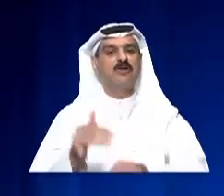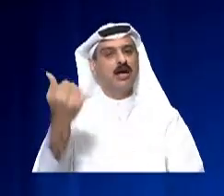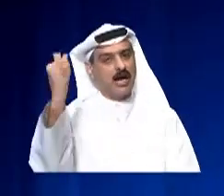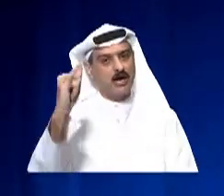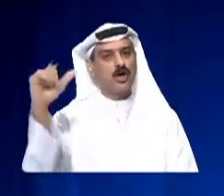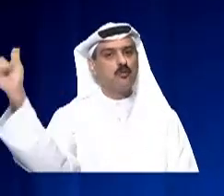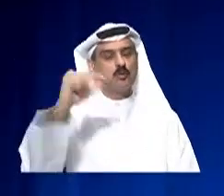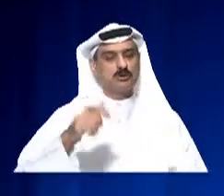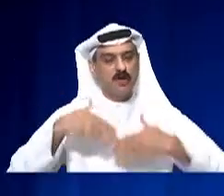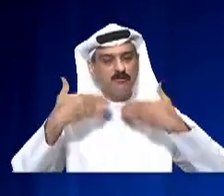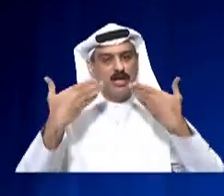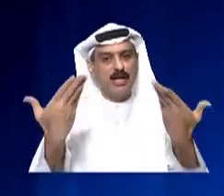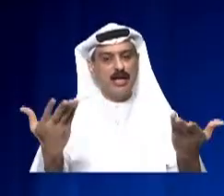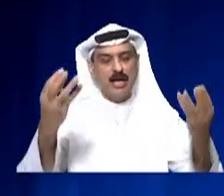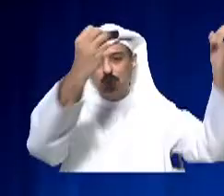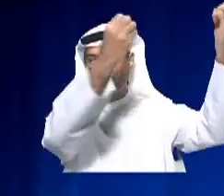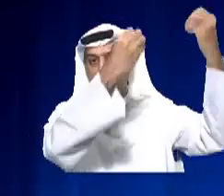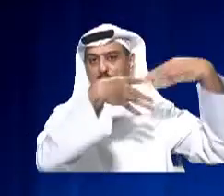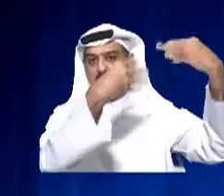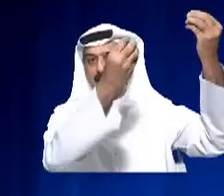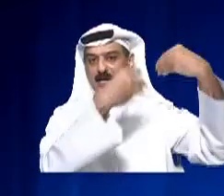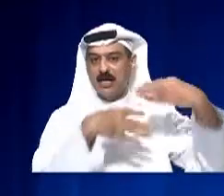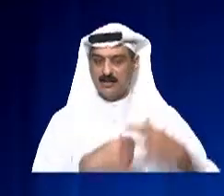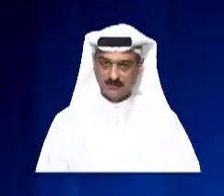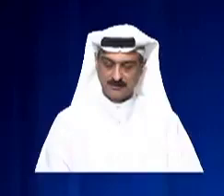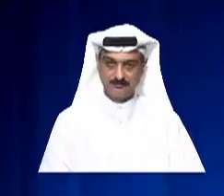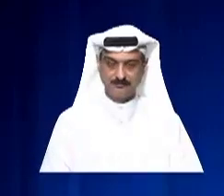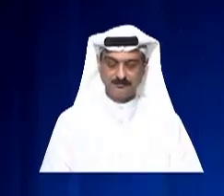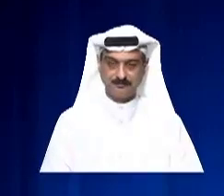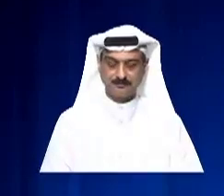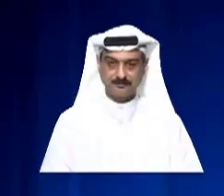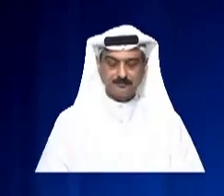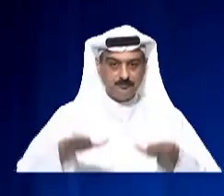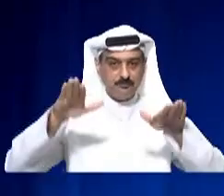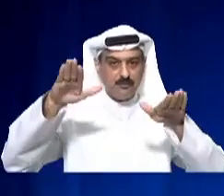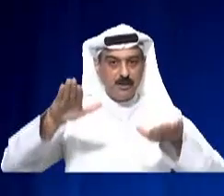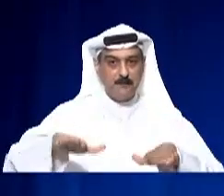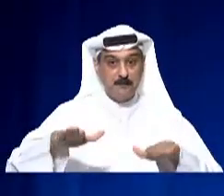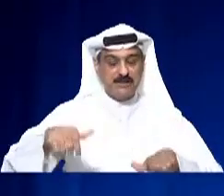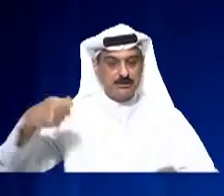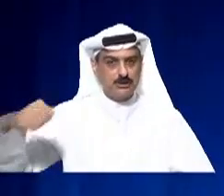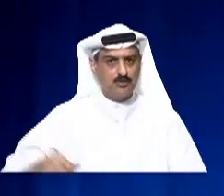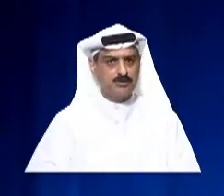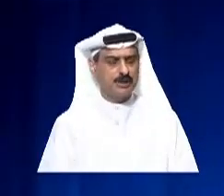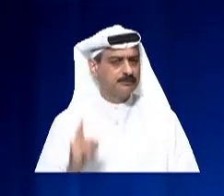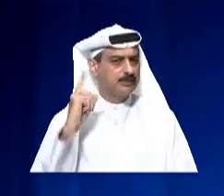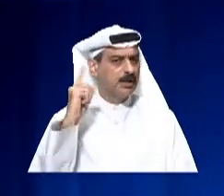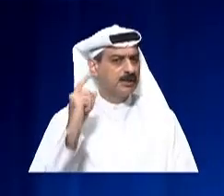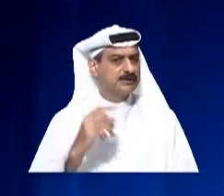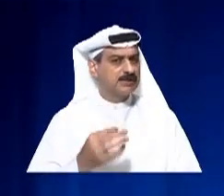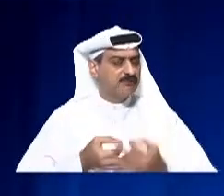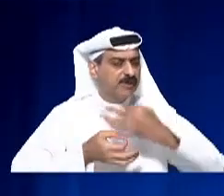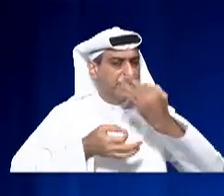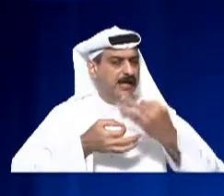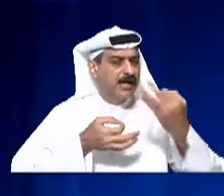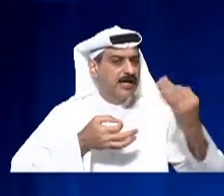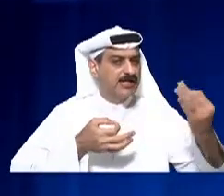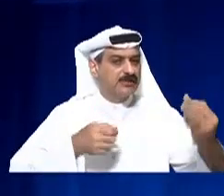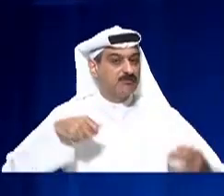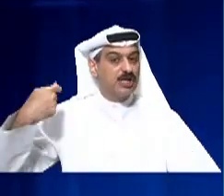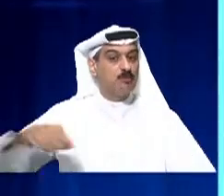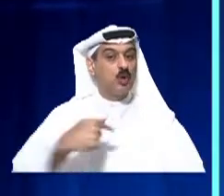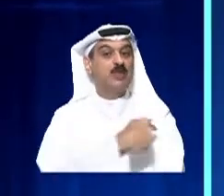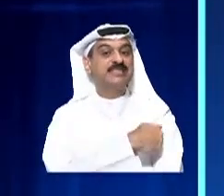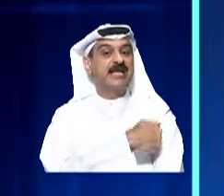بالخير واليمن والبركات. ثم استمع مجلس الوزراء إلى شرح قدمه وزير الصحة الدكتور خالد مهوس